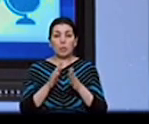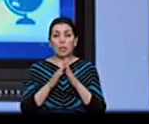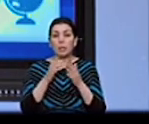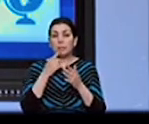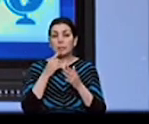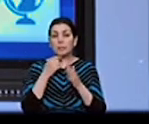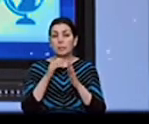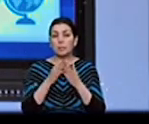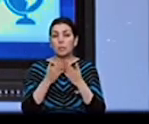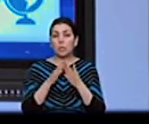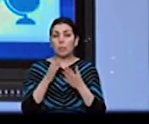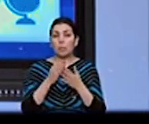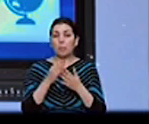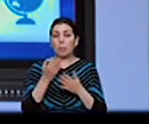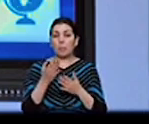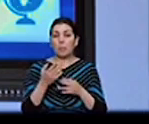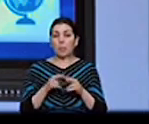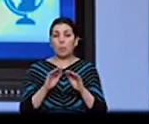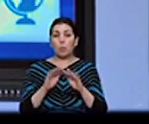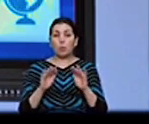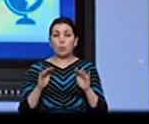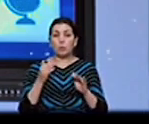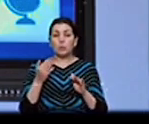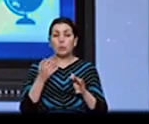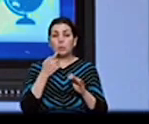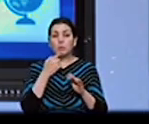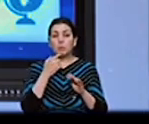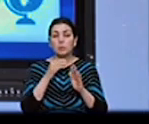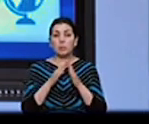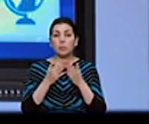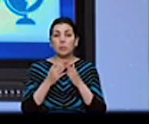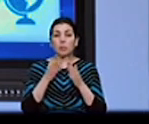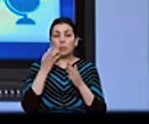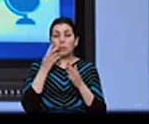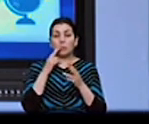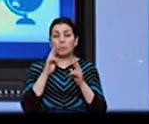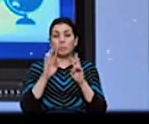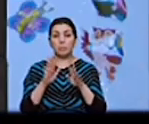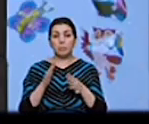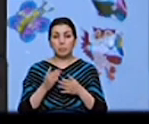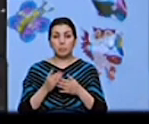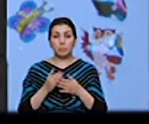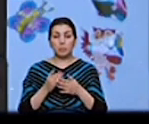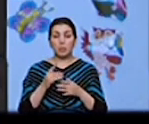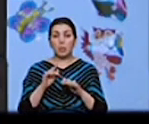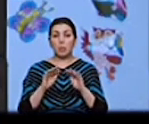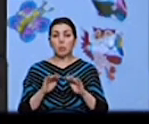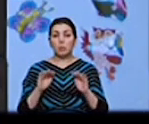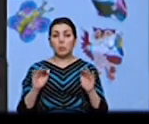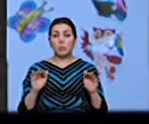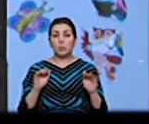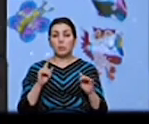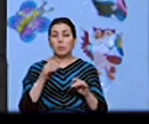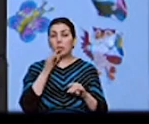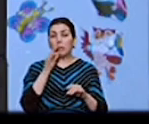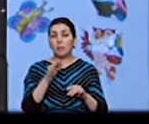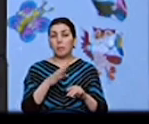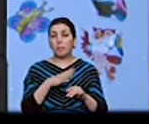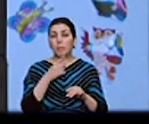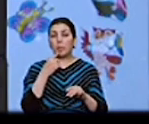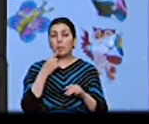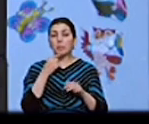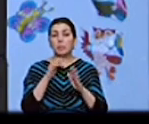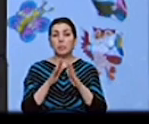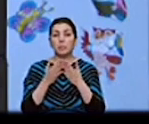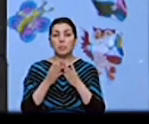Qizil kitob aks etgan bolajonlar. Bolalar uchun Qizil kitobning tasviri aks etdi. Bolajonlar, demak, aytib o'tganimizdek,